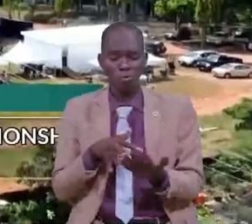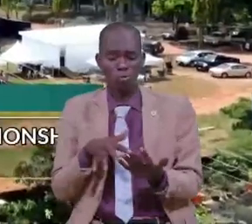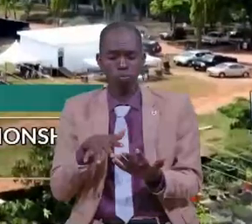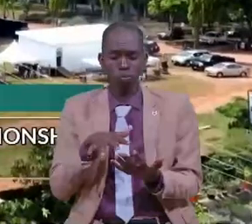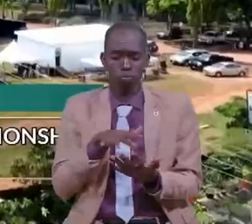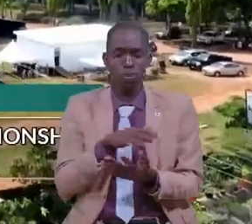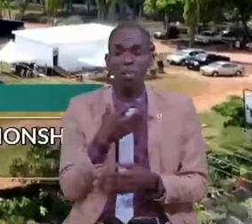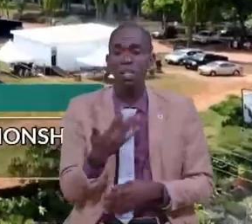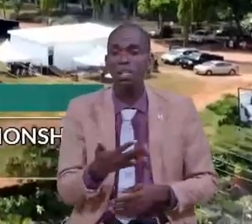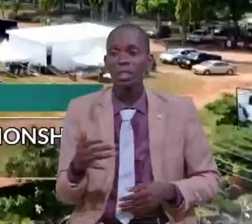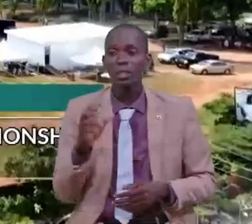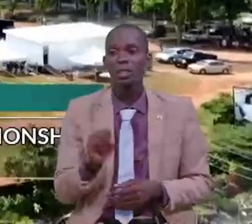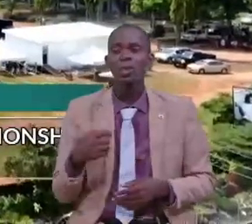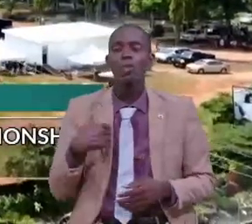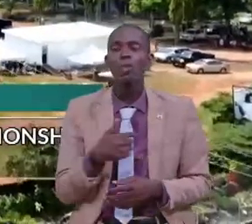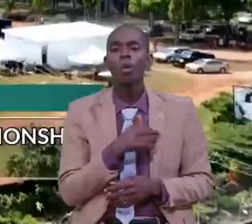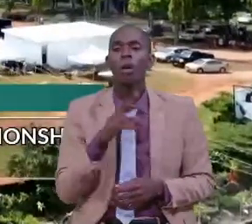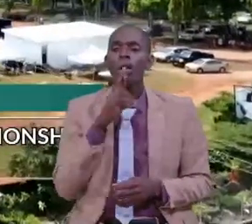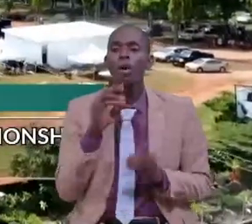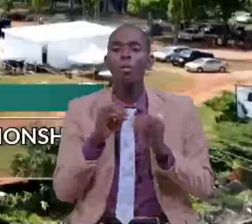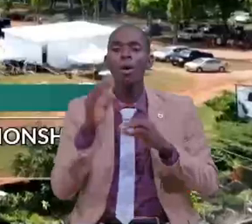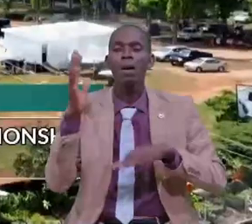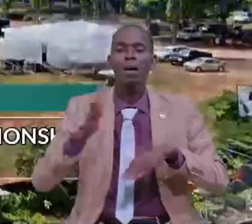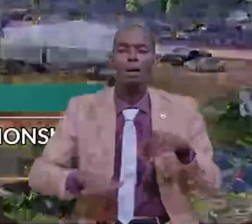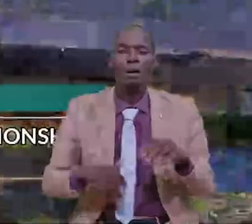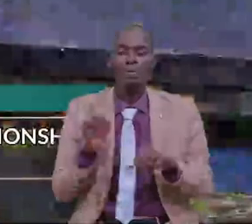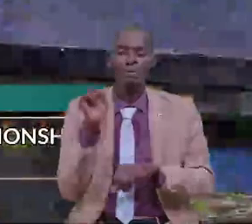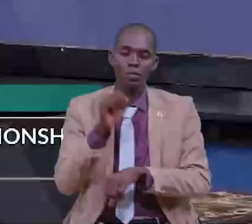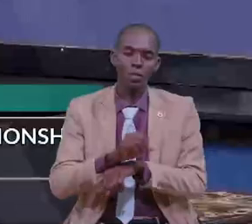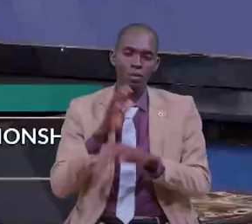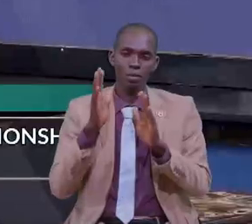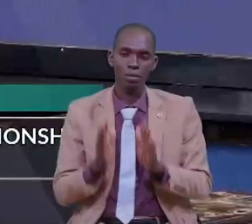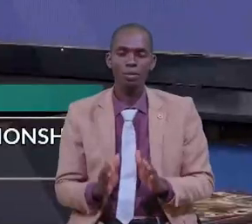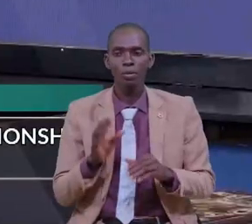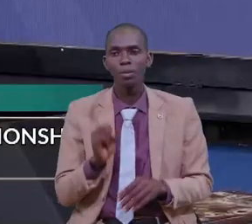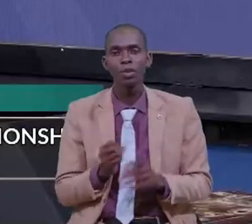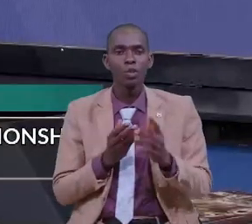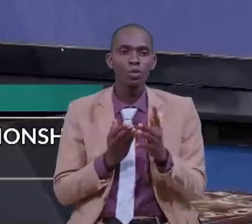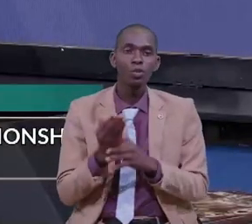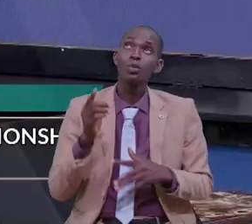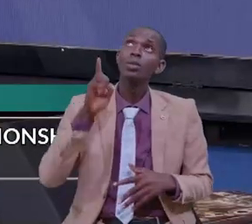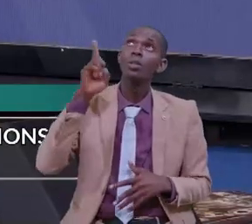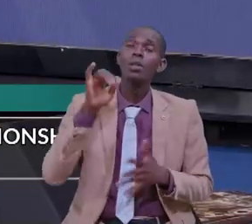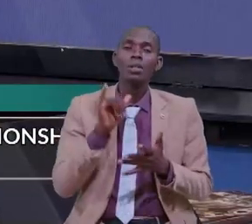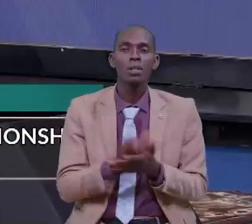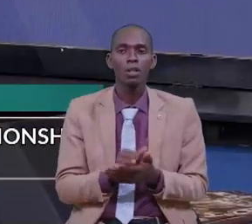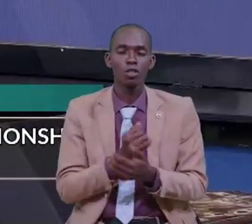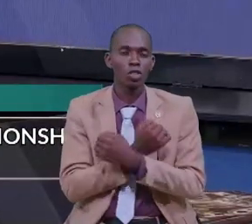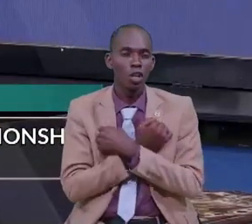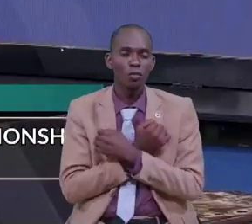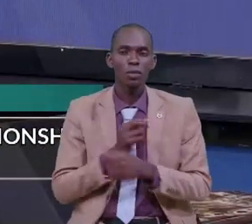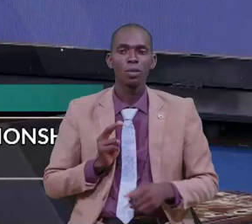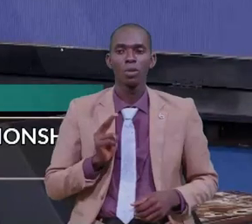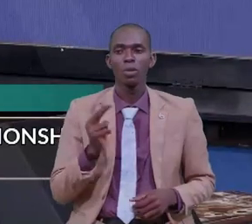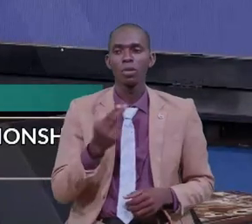Mais dans toutes ces choses, nous sommes plus que vainqueurs par celui